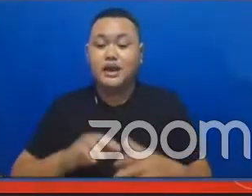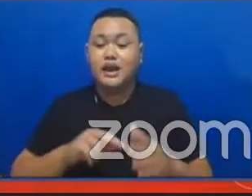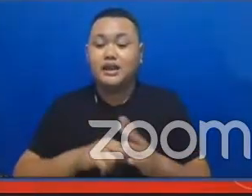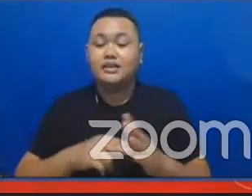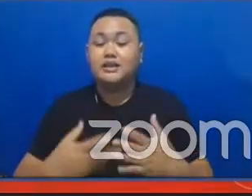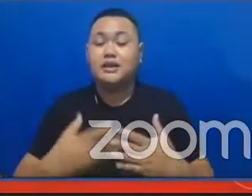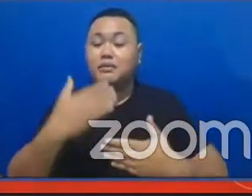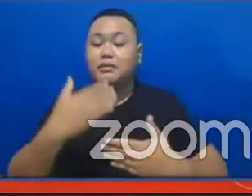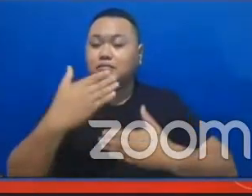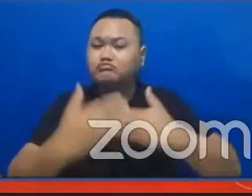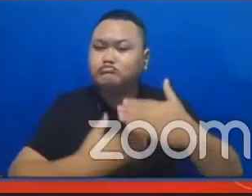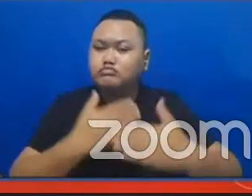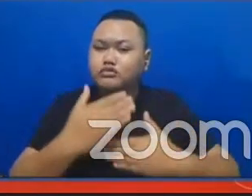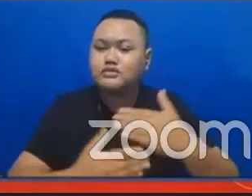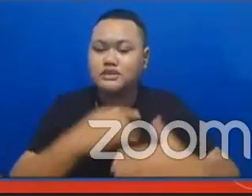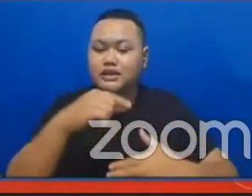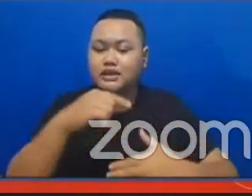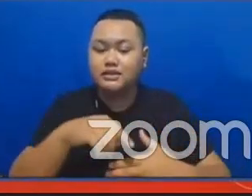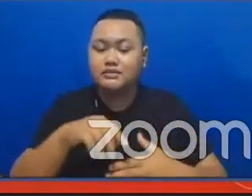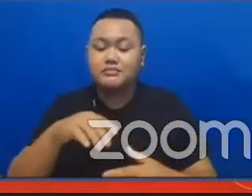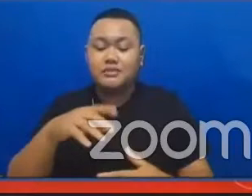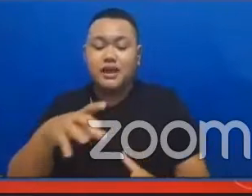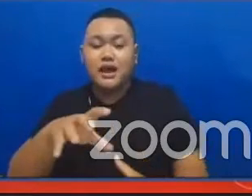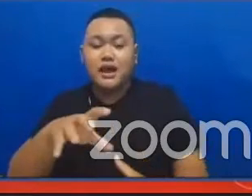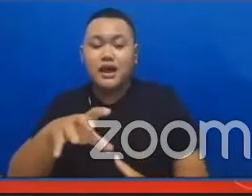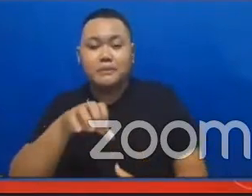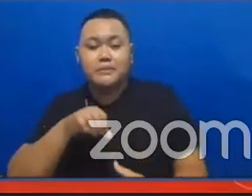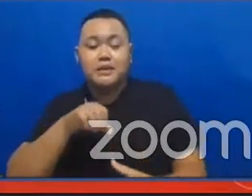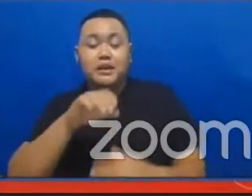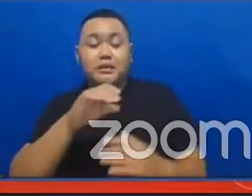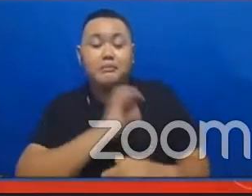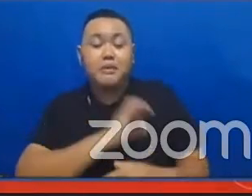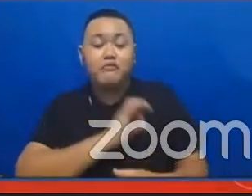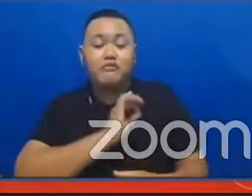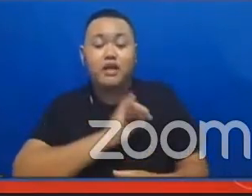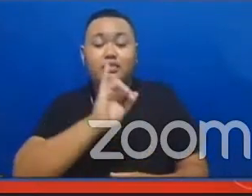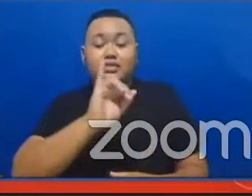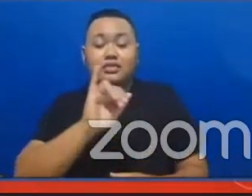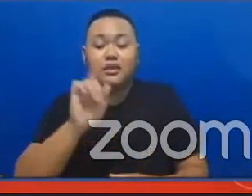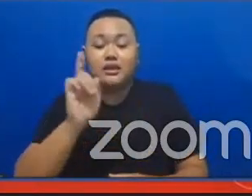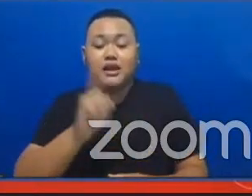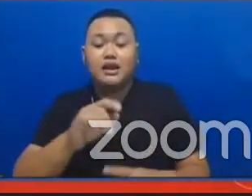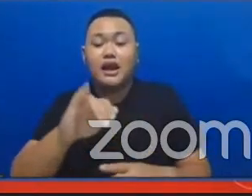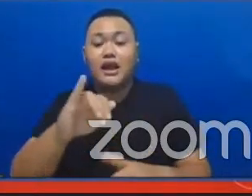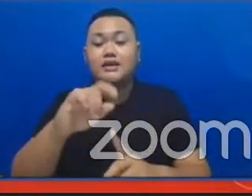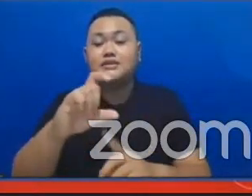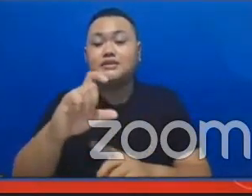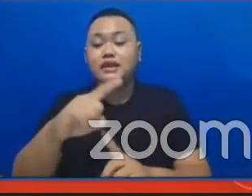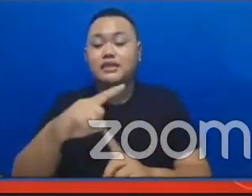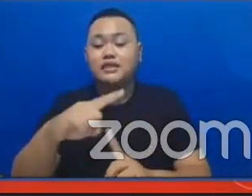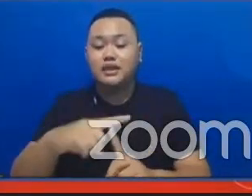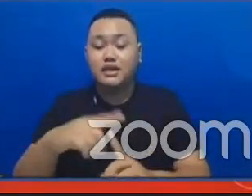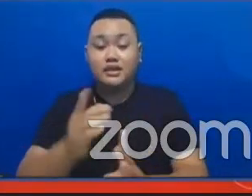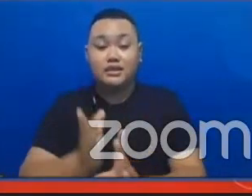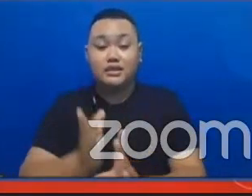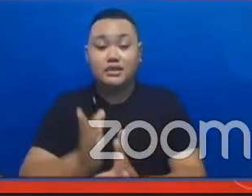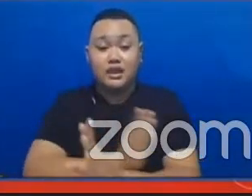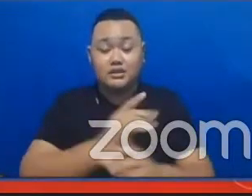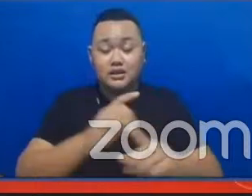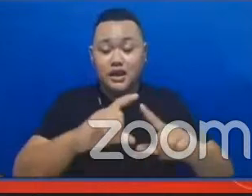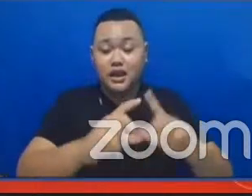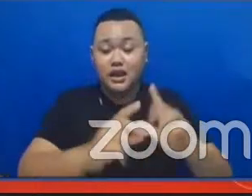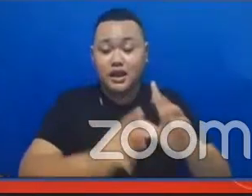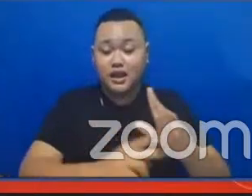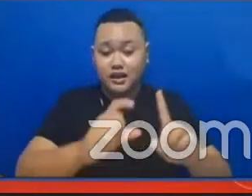prosesnya itu dengan memanfaatkan ICT. Nah, tadi Mas Ainun dengan Mas Andi telah